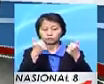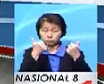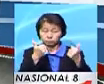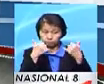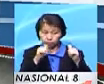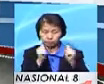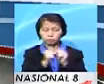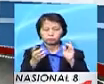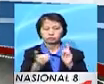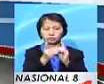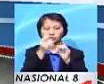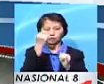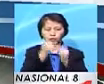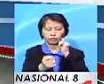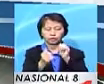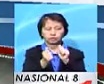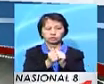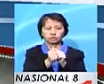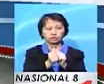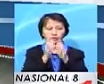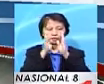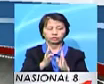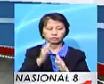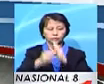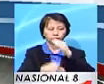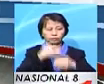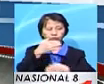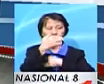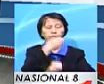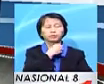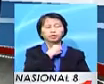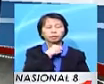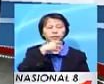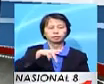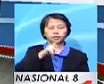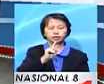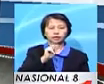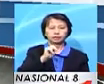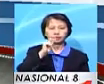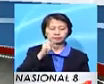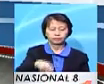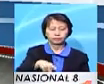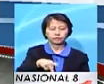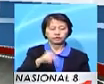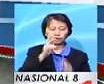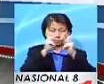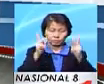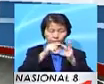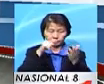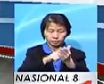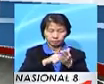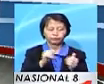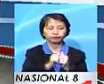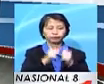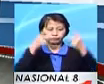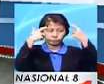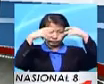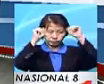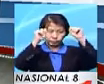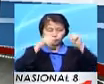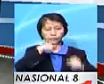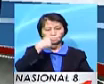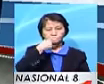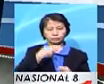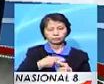cemerlang dalam pertemuan akhir bertemu Perbadanan Kemajuan Negeri Perak PKNP Khamis ini. Demikian nyatakan Presidennya, Dato'